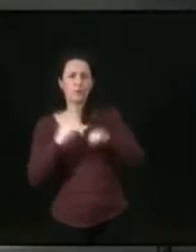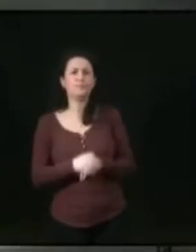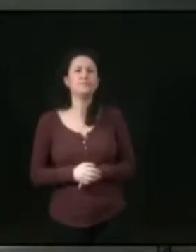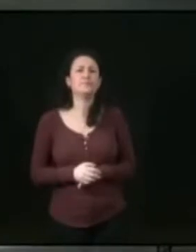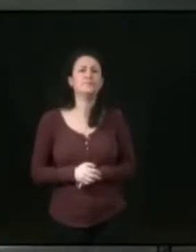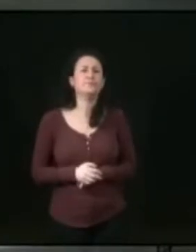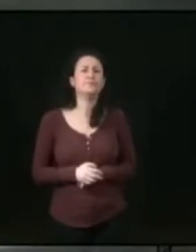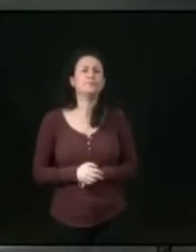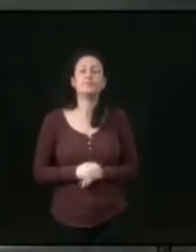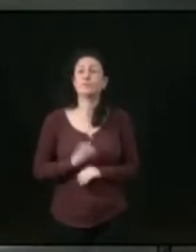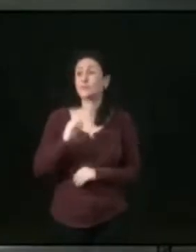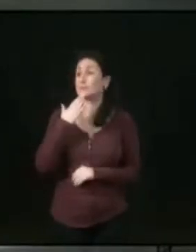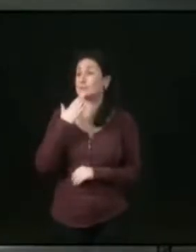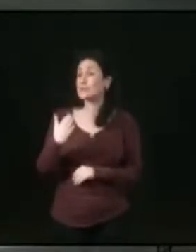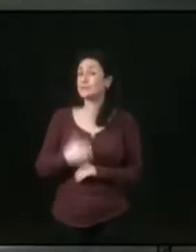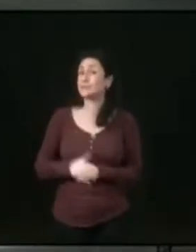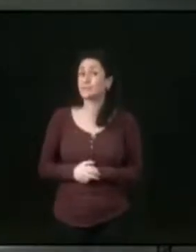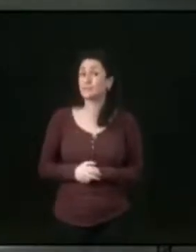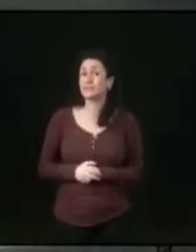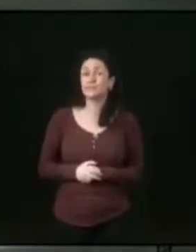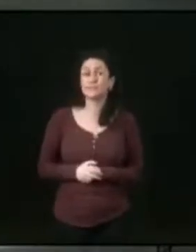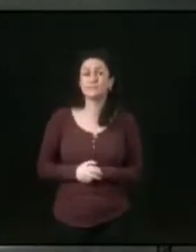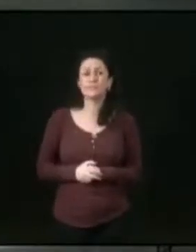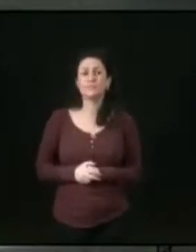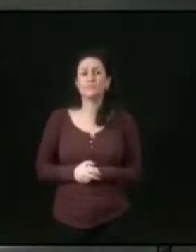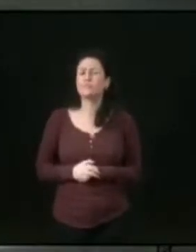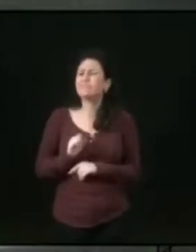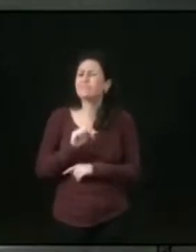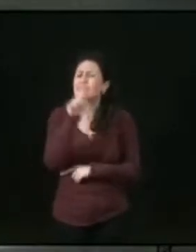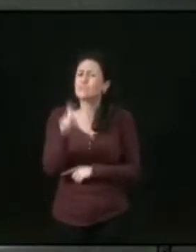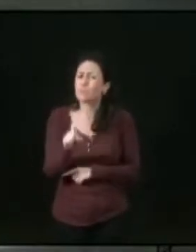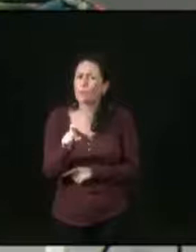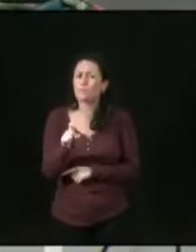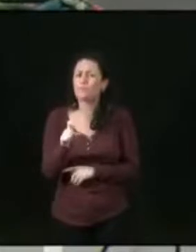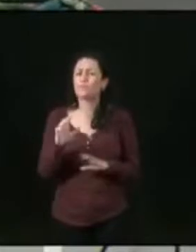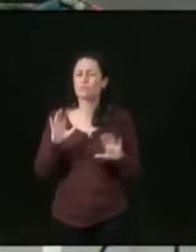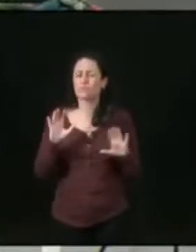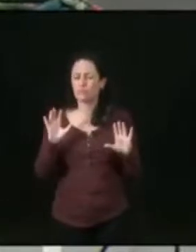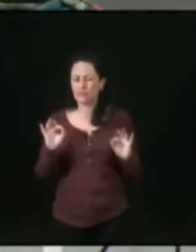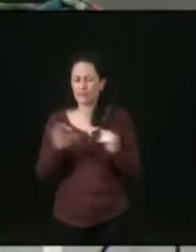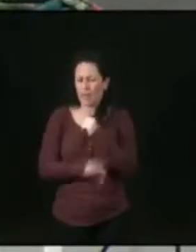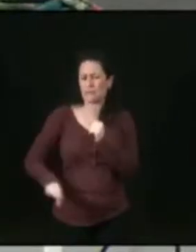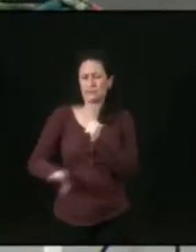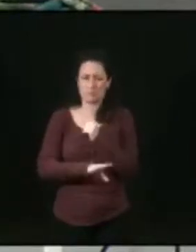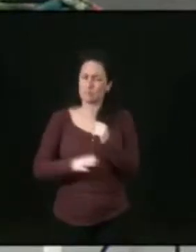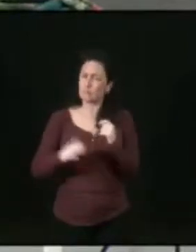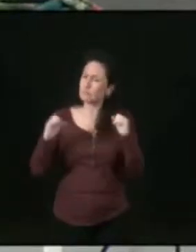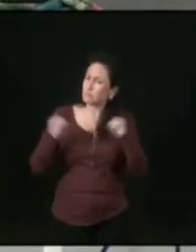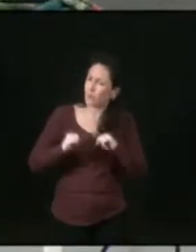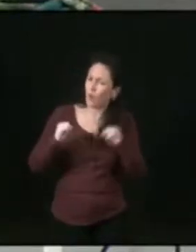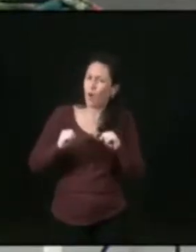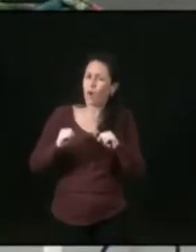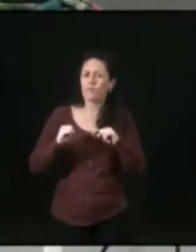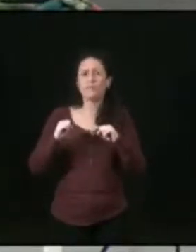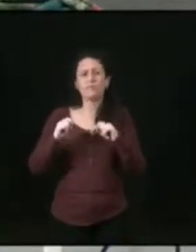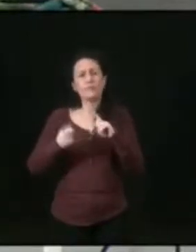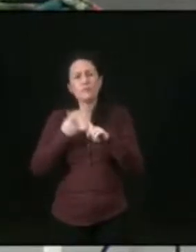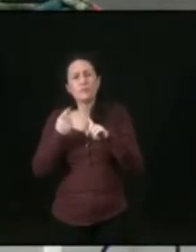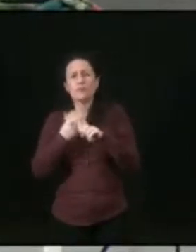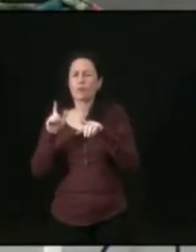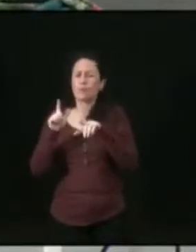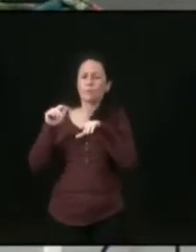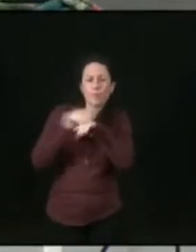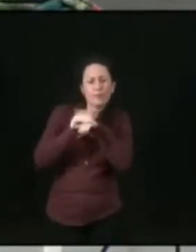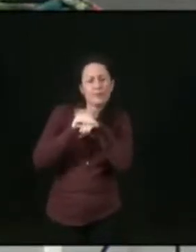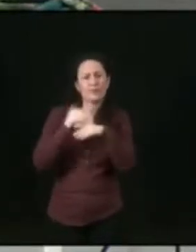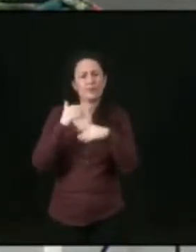Monsieur Tronche. Oui, merci. Oui, il s'agit d'une question. Sur le fond, nous sommes tout à fait d'accord avec une politique municipale interventionniste